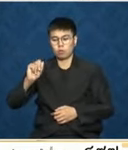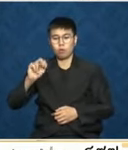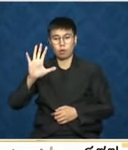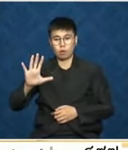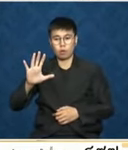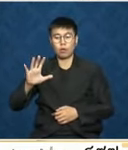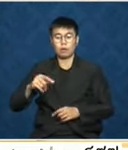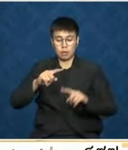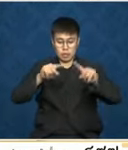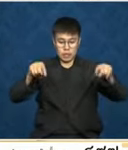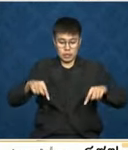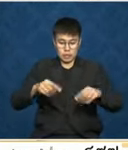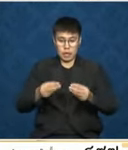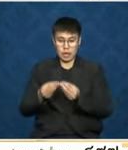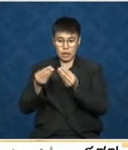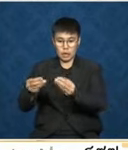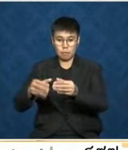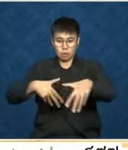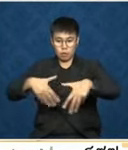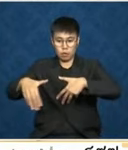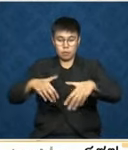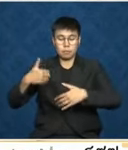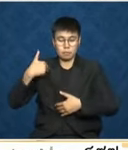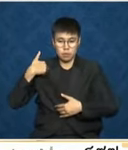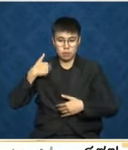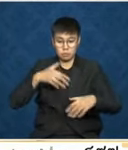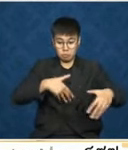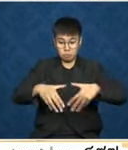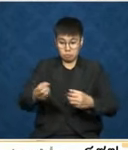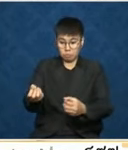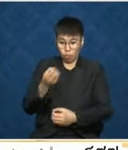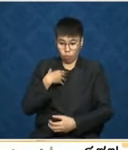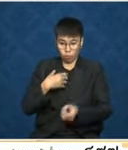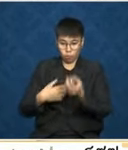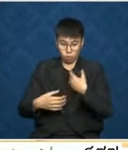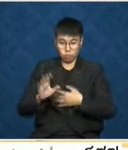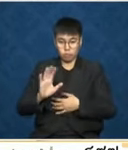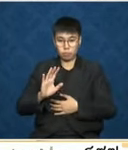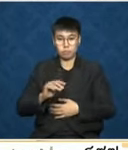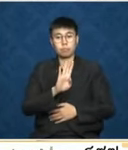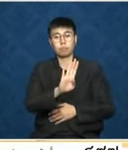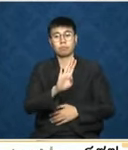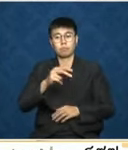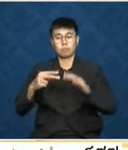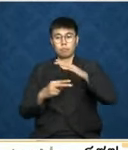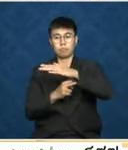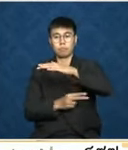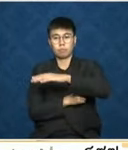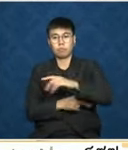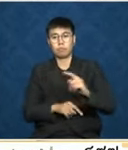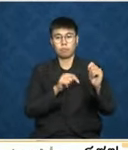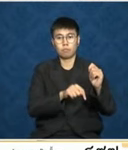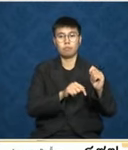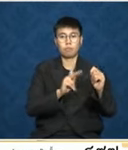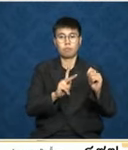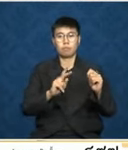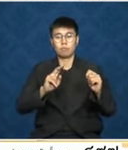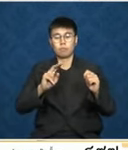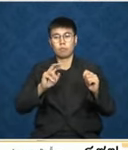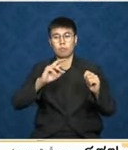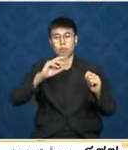เรื่องที่ 3ได้รับการร้องเรียนจากพี่น้องประชาชนที่อยู่ฝั่งคลองบางสะพานไม่ว่าตำบลกำเนิดนพคุณ